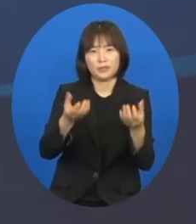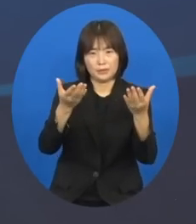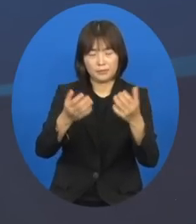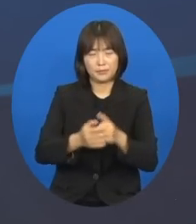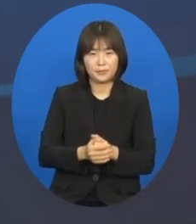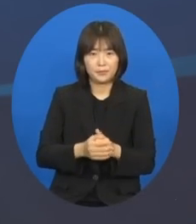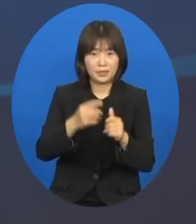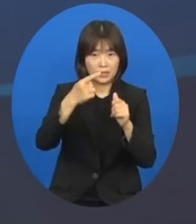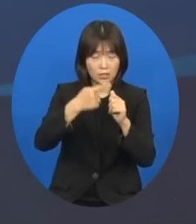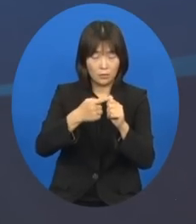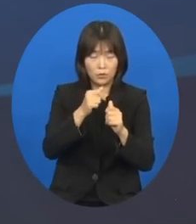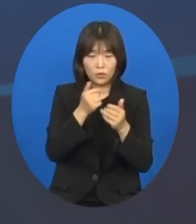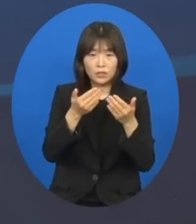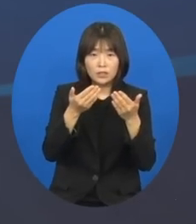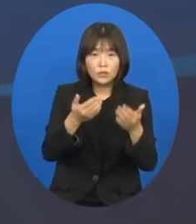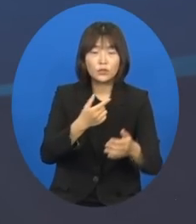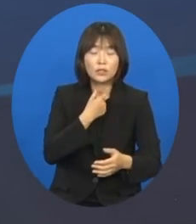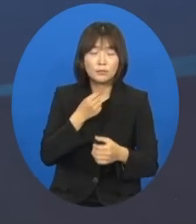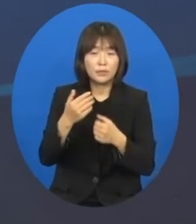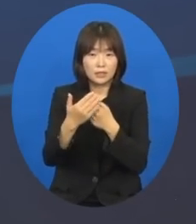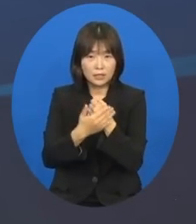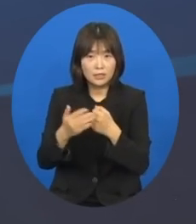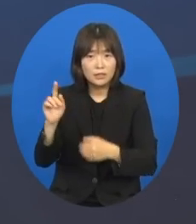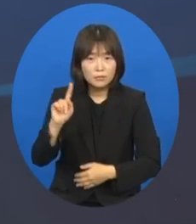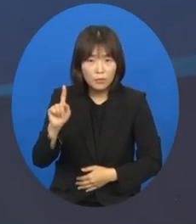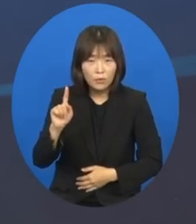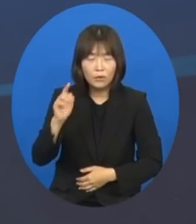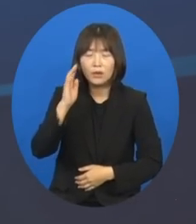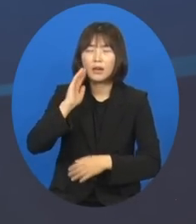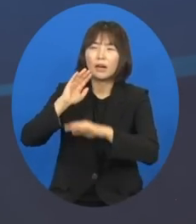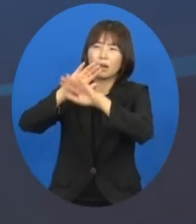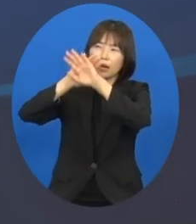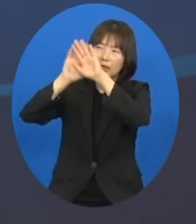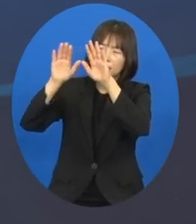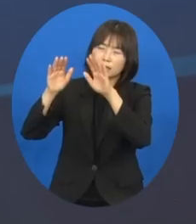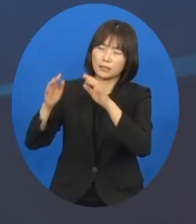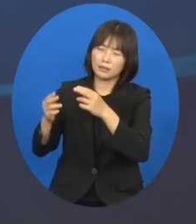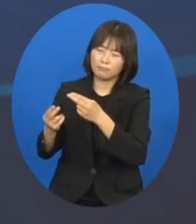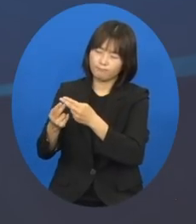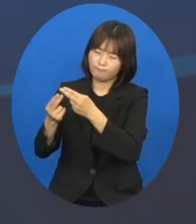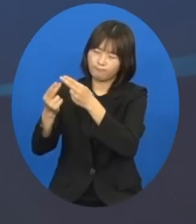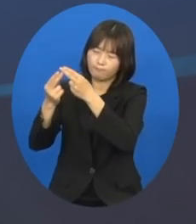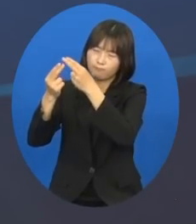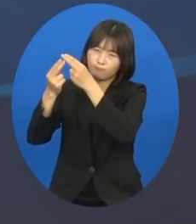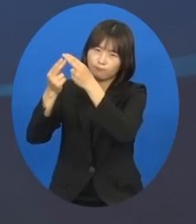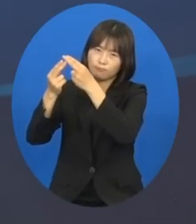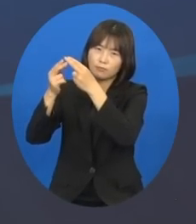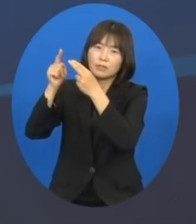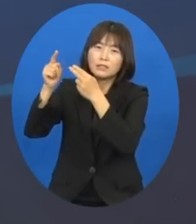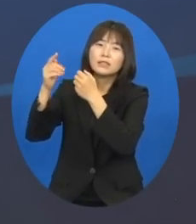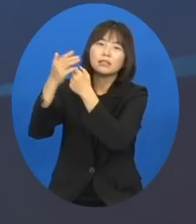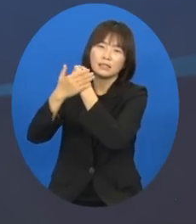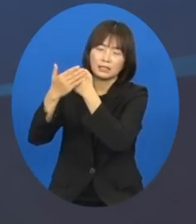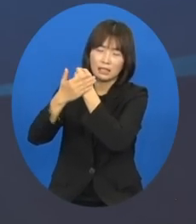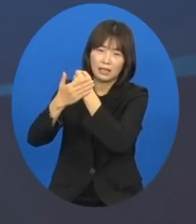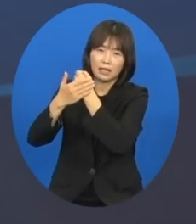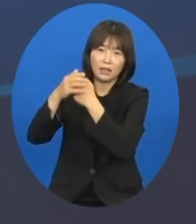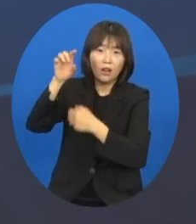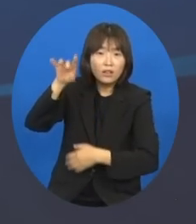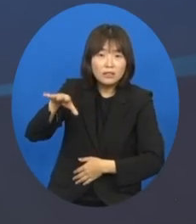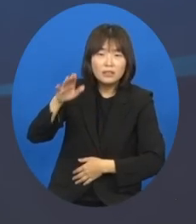여러분에게 소개해 드리고 싶은 은혜는 하늘의 쌓아두신 은혜입니다 어디에 쌓여져 있다고요